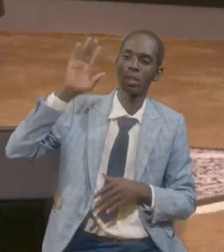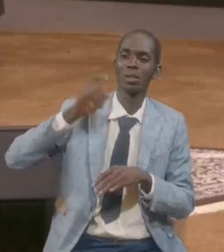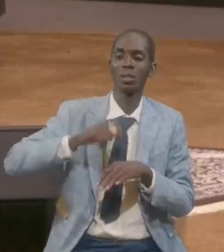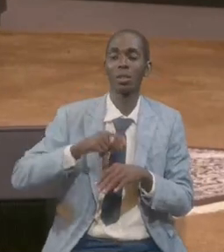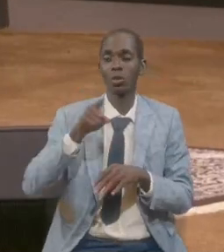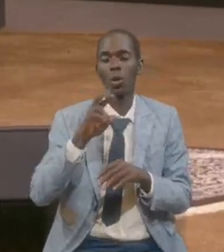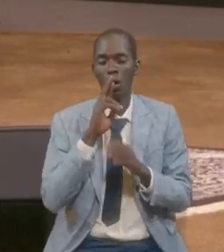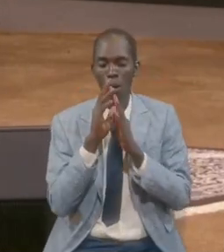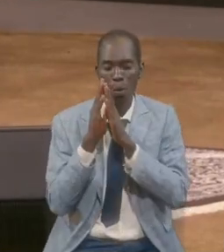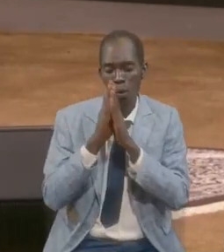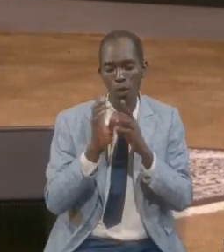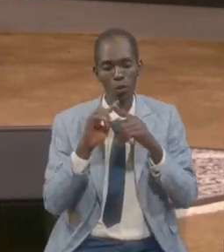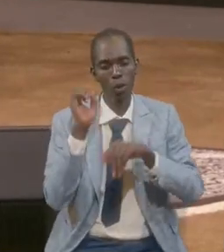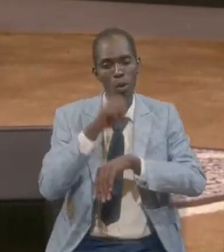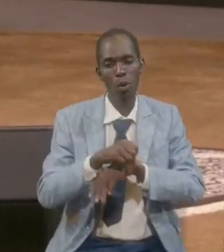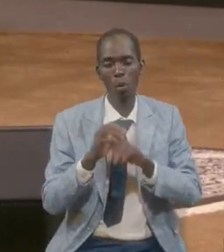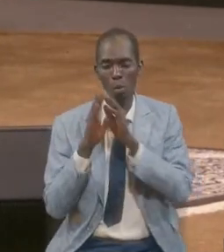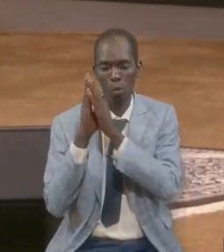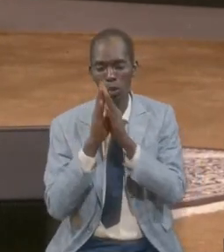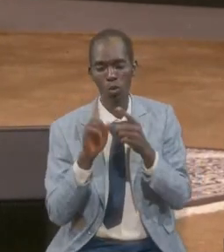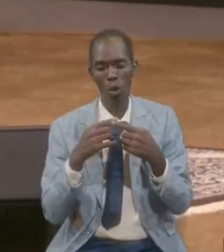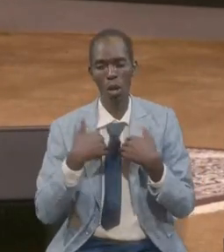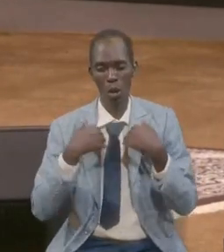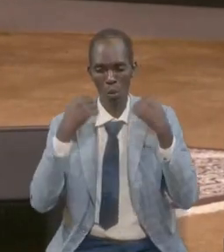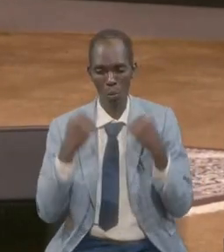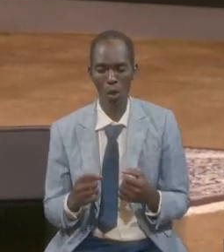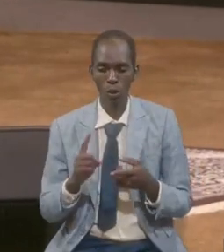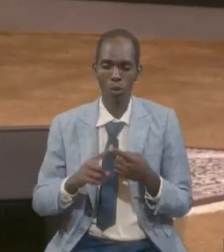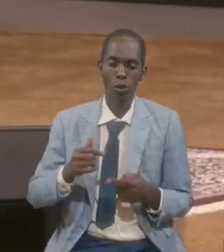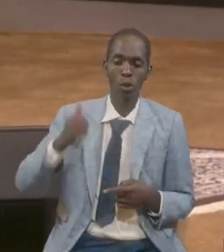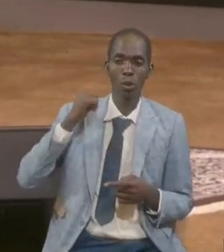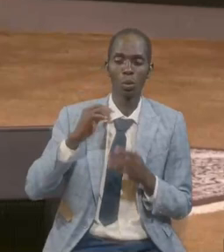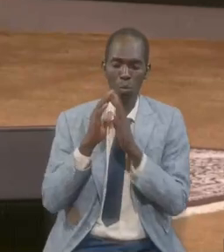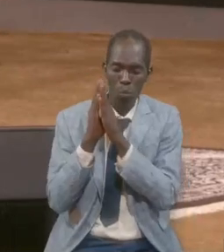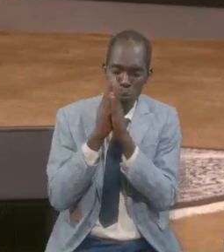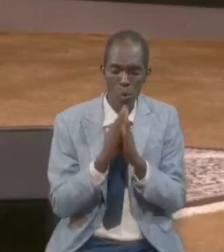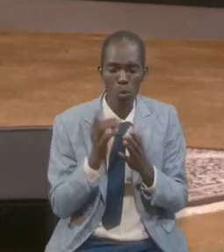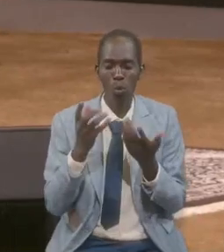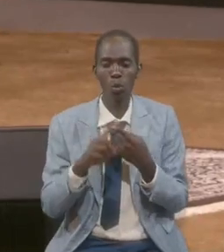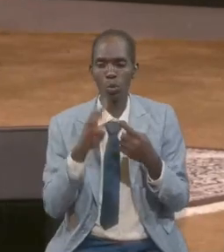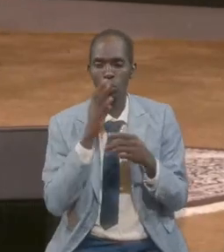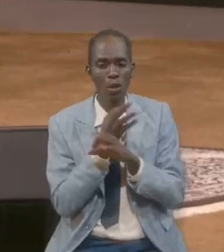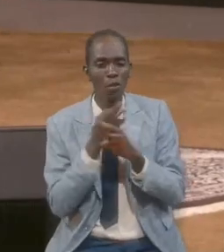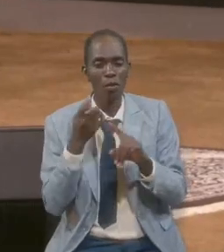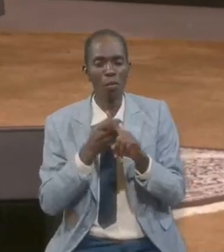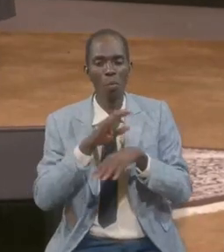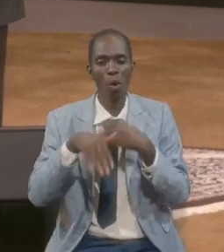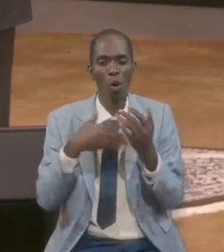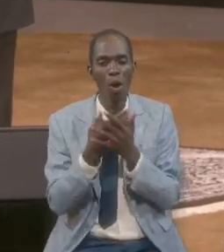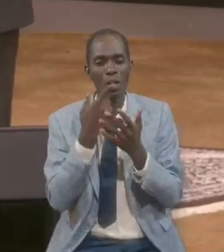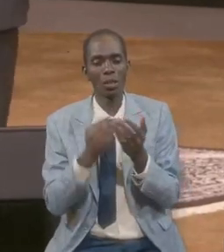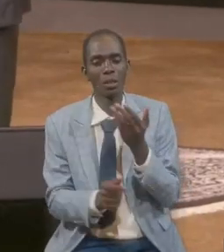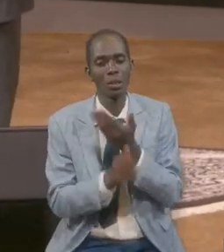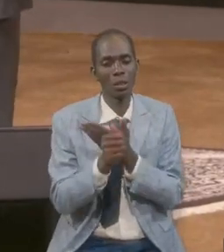Tu pries, tu veux avoir la puissance pour résister. Tu pries, tu veux être affranchi de tous les pièges du